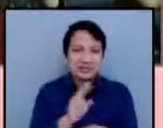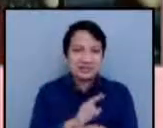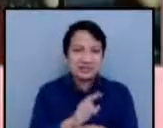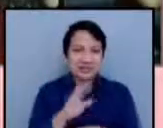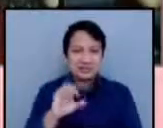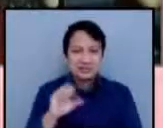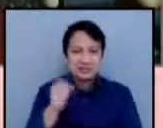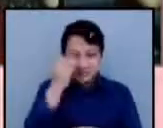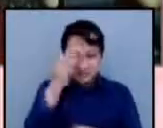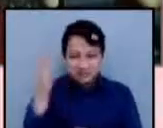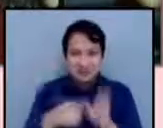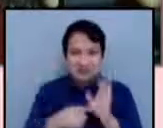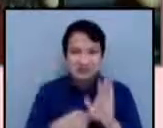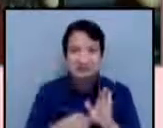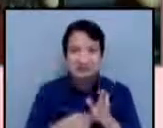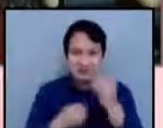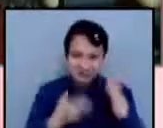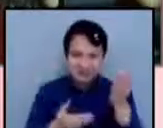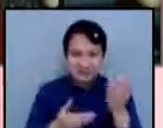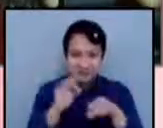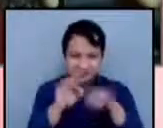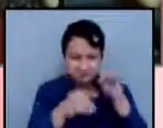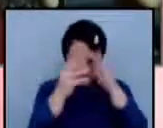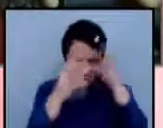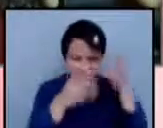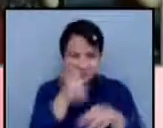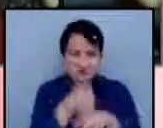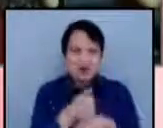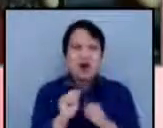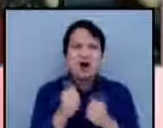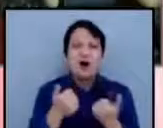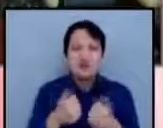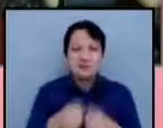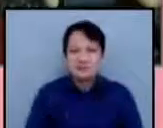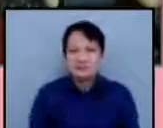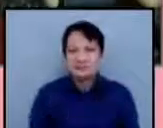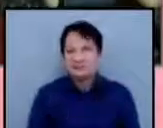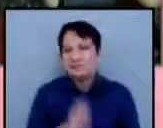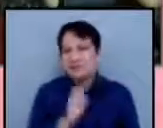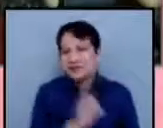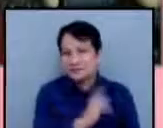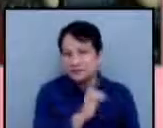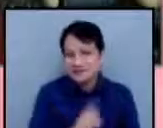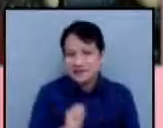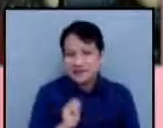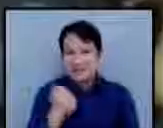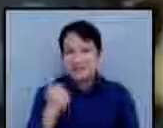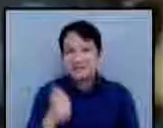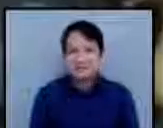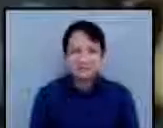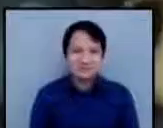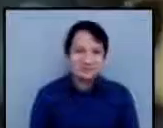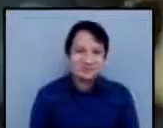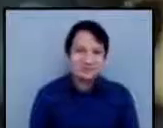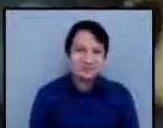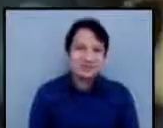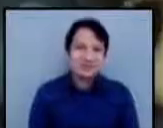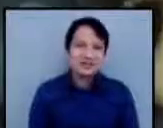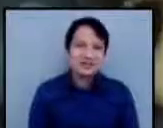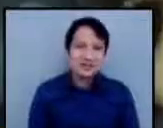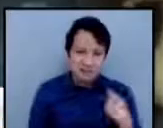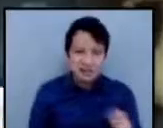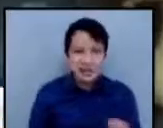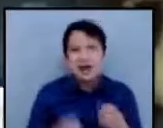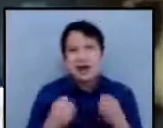naman nawawala yan sa mga content creators gaya mo. Ay nako, super duper dami kong basher